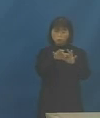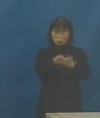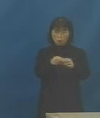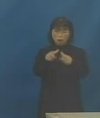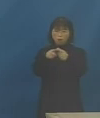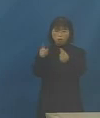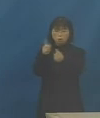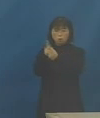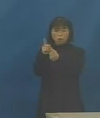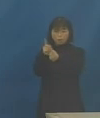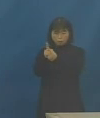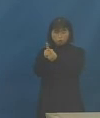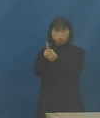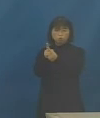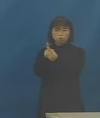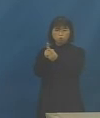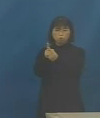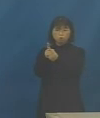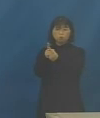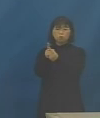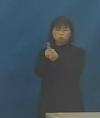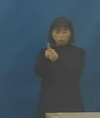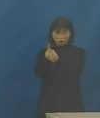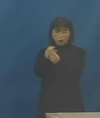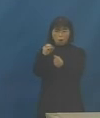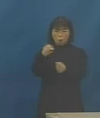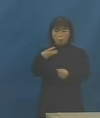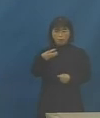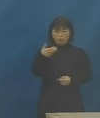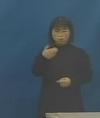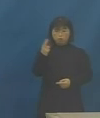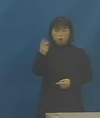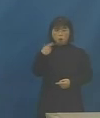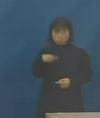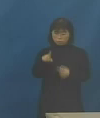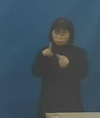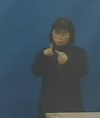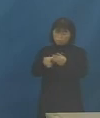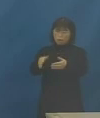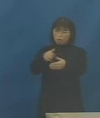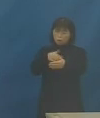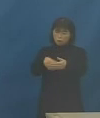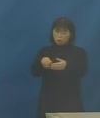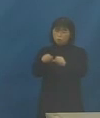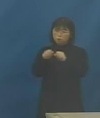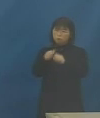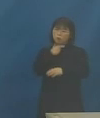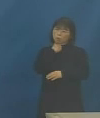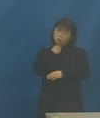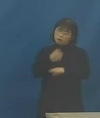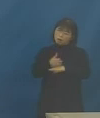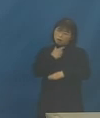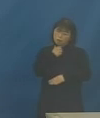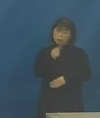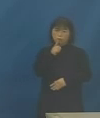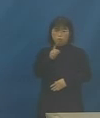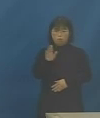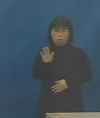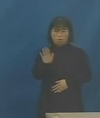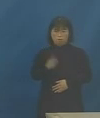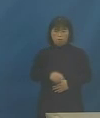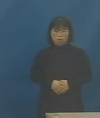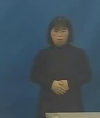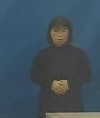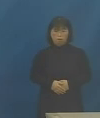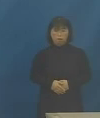対策をですねもっとあのオミクロン神即したものにしていただけるとありがたいということを申し上げました